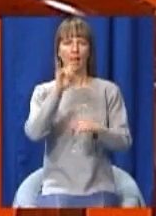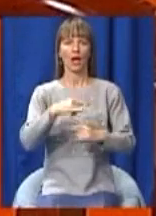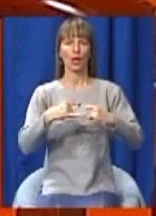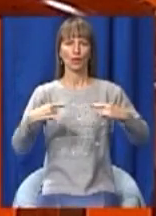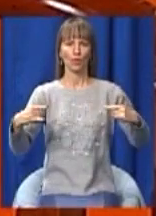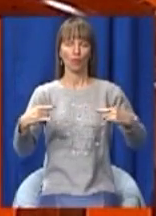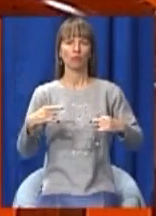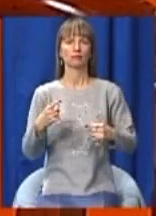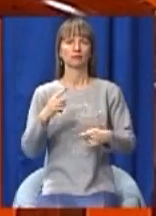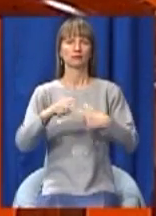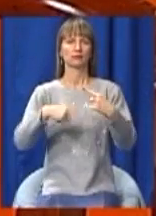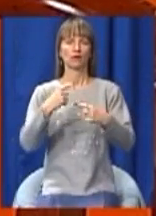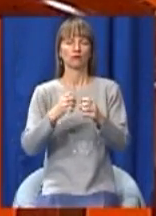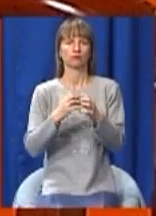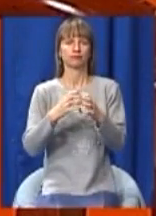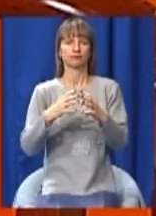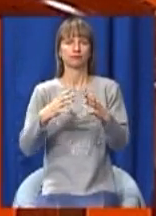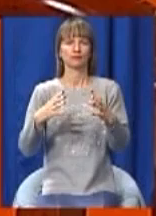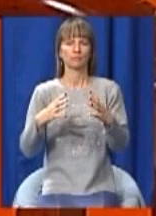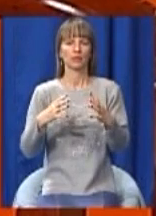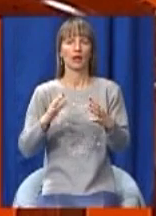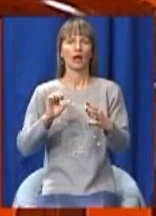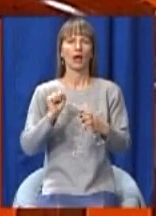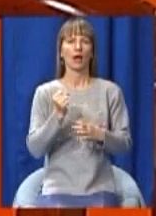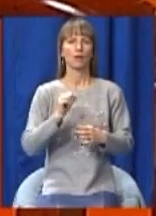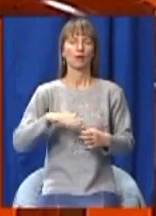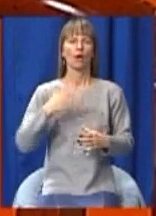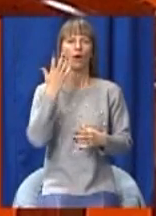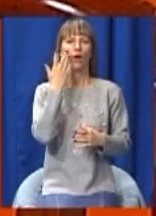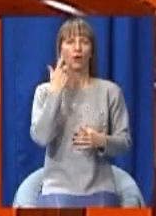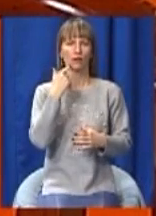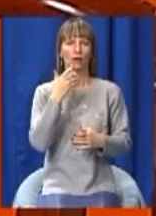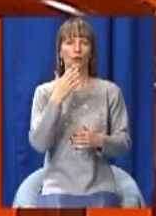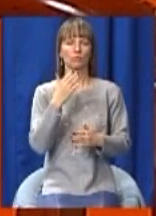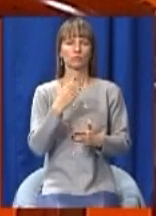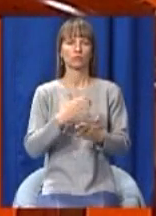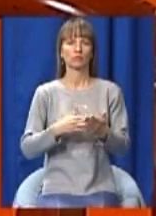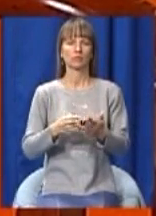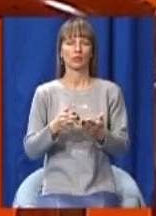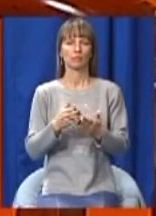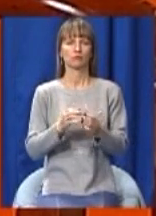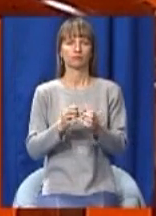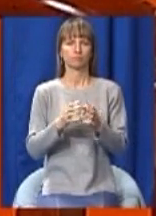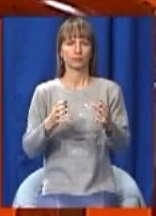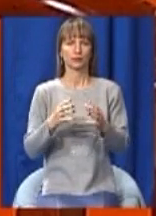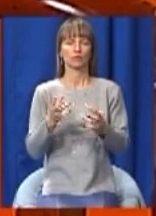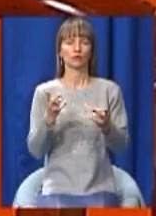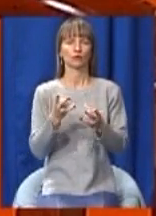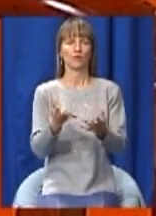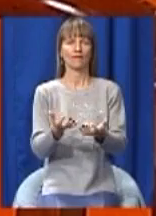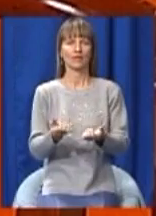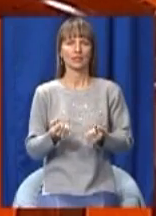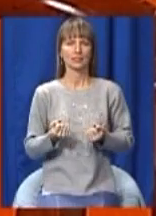следующий день он подрастает а подрастает а потом когда он начнет и дрожь можно его достать и и